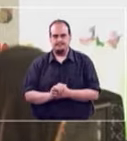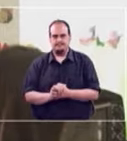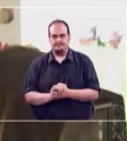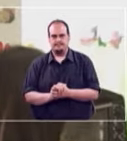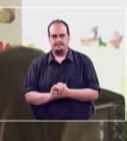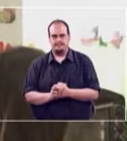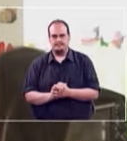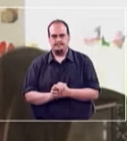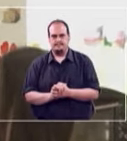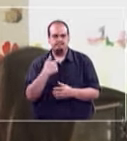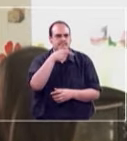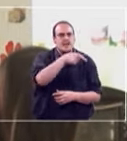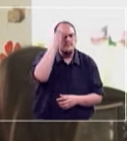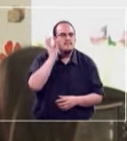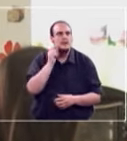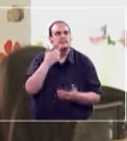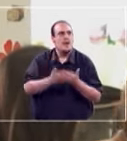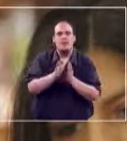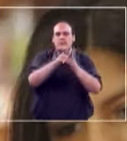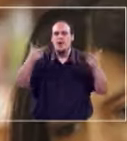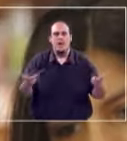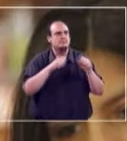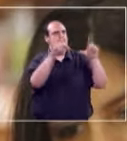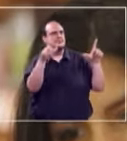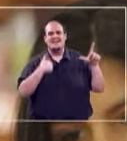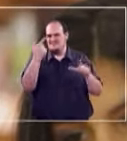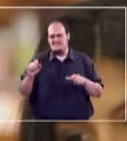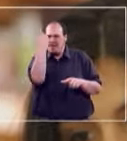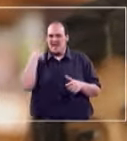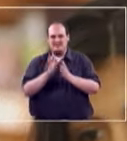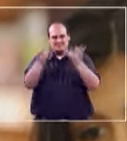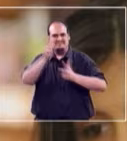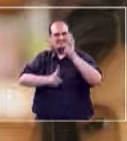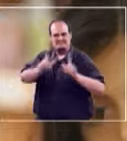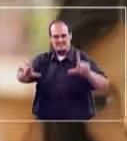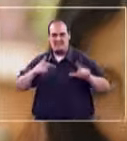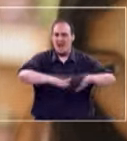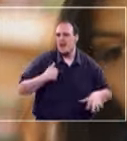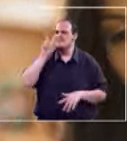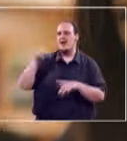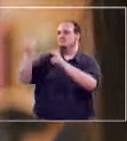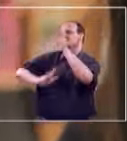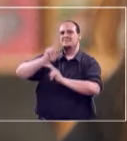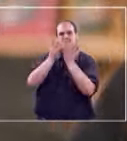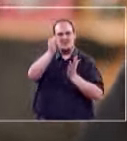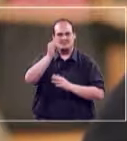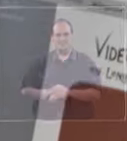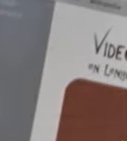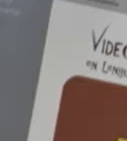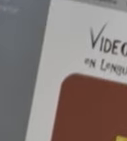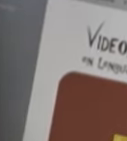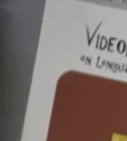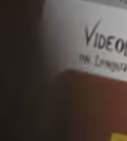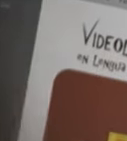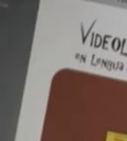Melanie. Ha frequentato una delle poche scuole in Argentina che rispetta il modello educativo bilingue, il linguaggio dei segni argentino associato a quello spagnolo.